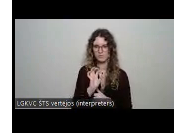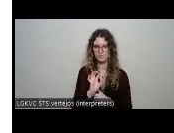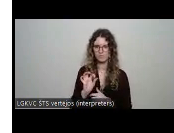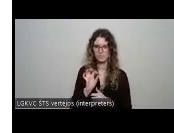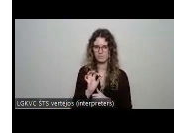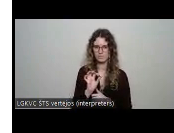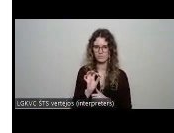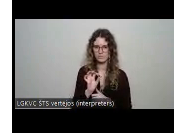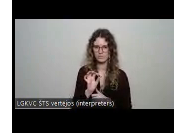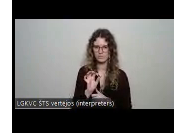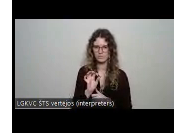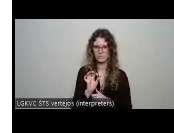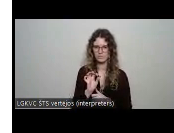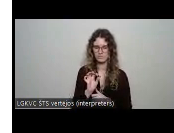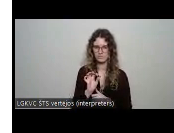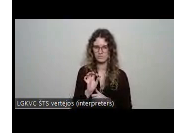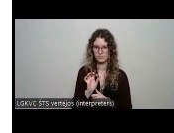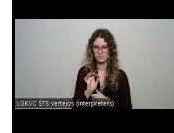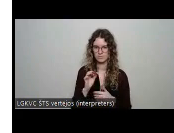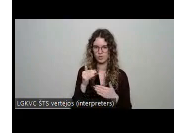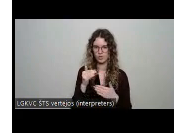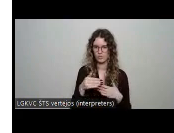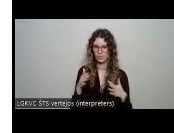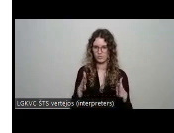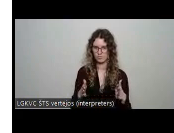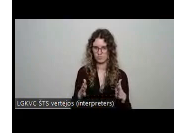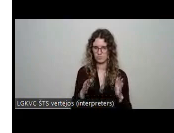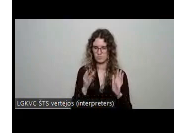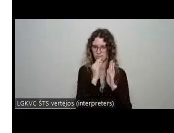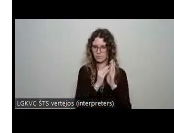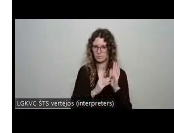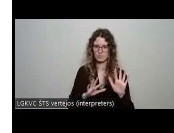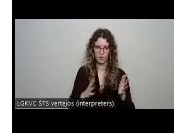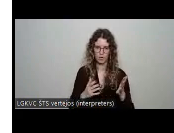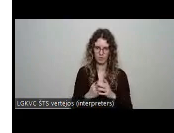visako struktūra ir kad viskas struktūruota tokiu būdu.